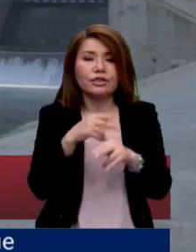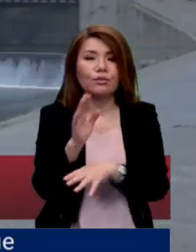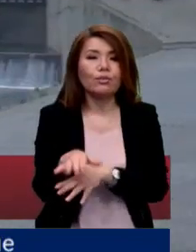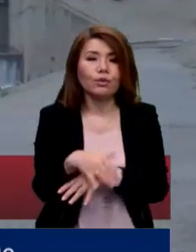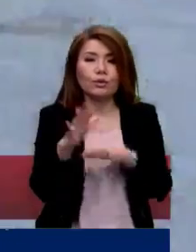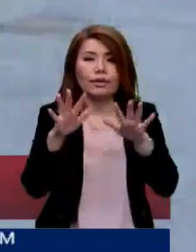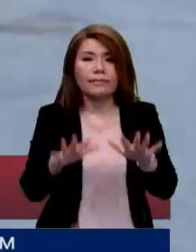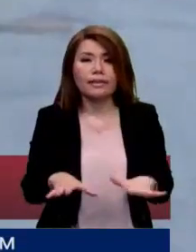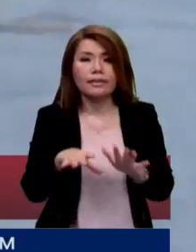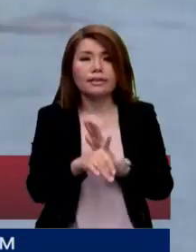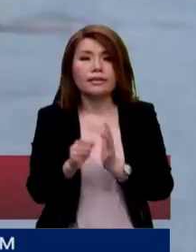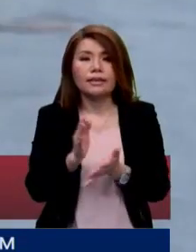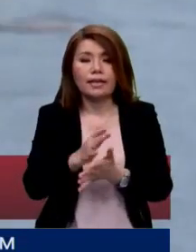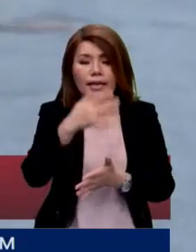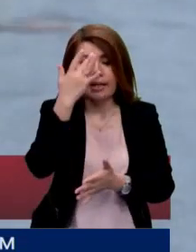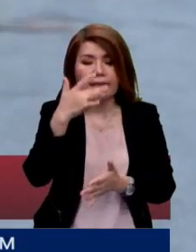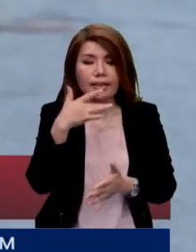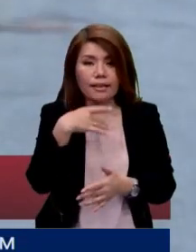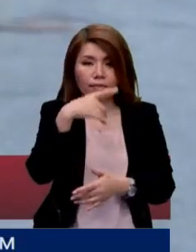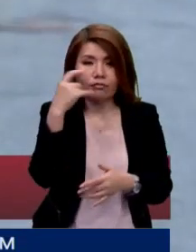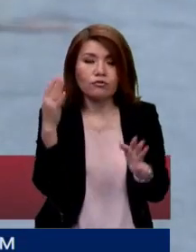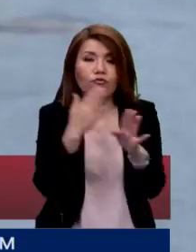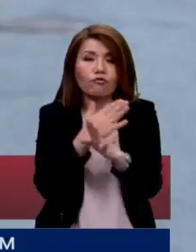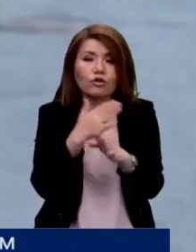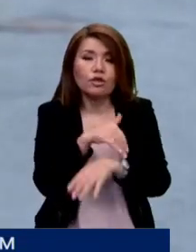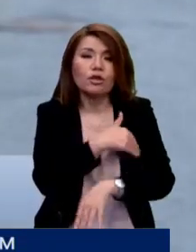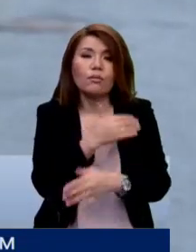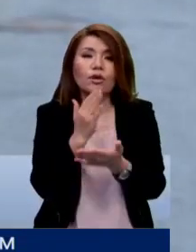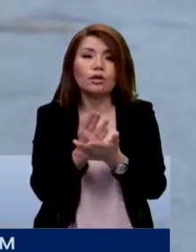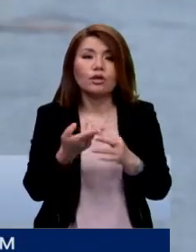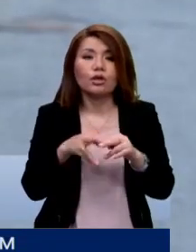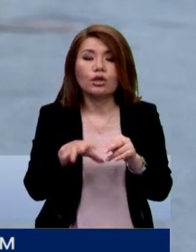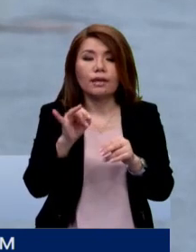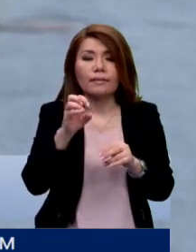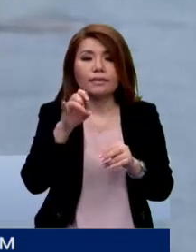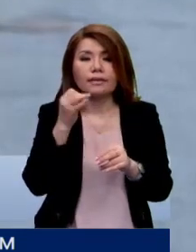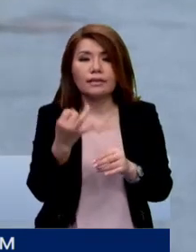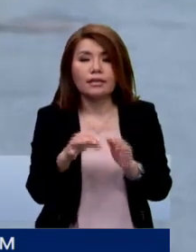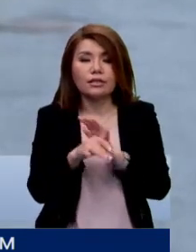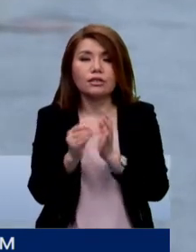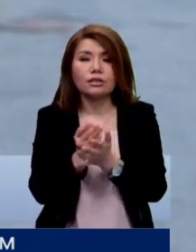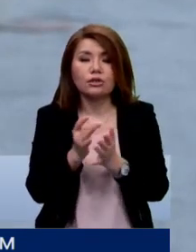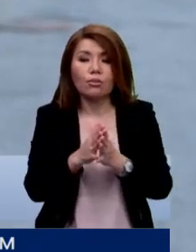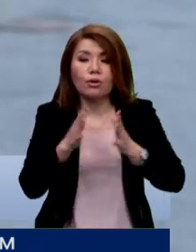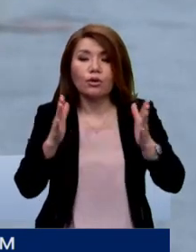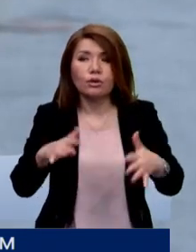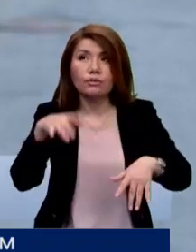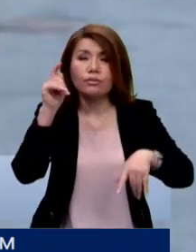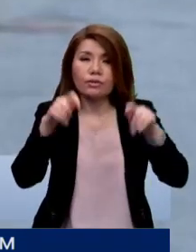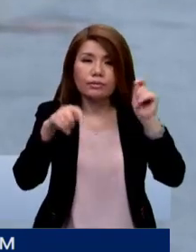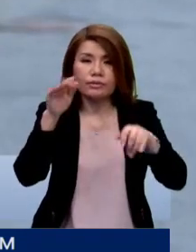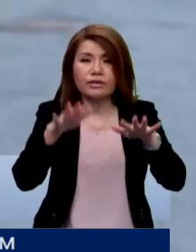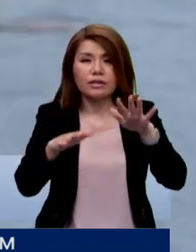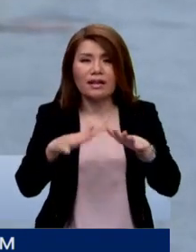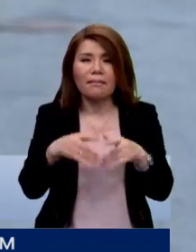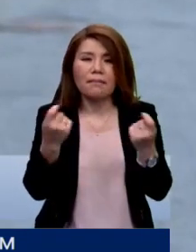В течение лета мы ожидаем температуру воздуха. Маусым, тамыз, қазан айларында облыстың біраз бөлігінде жауын-шашын нормадан